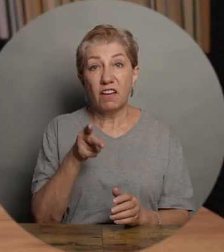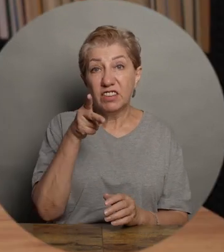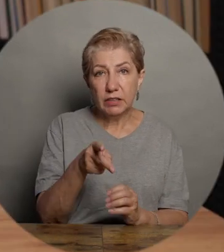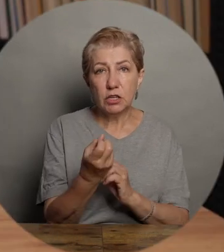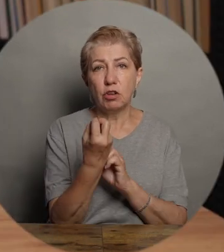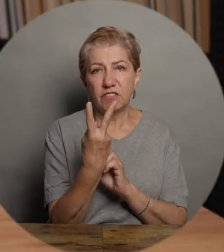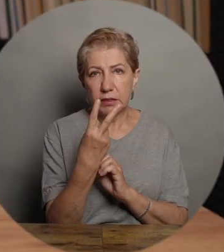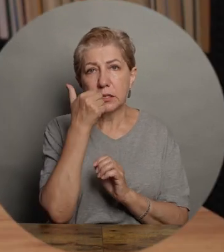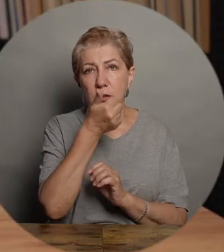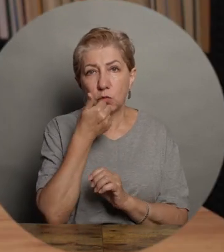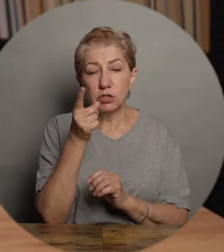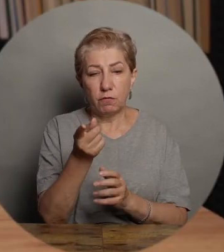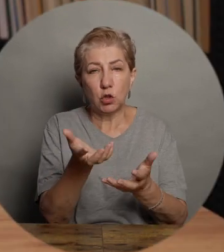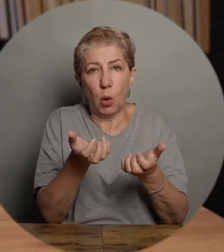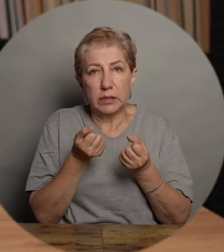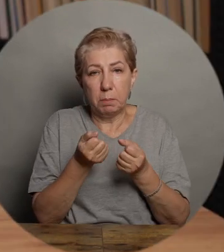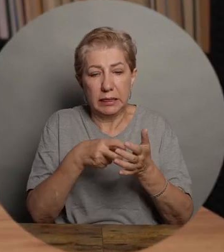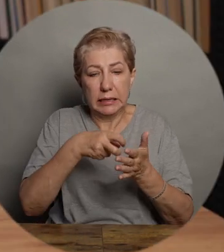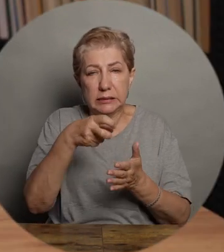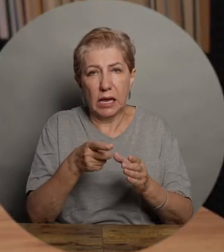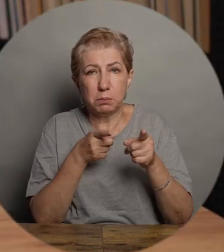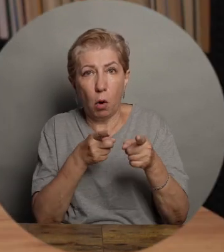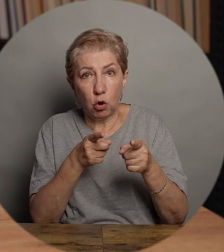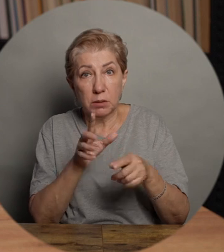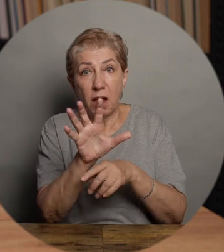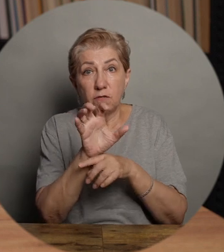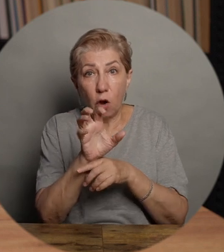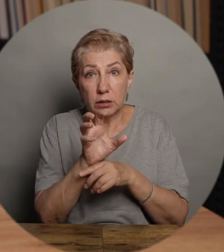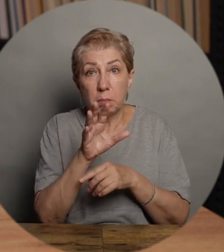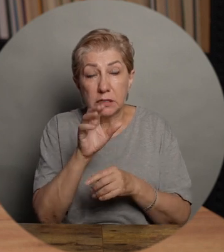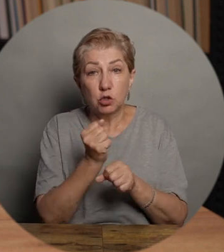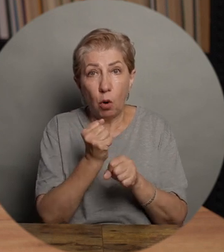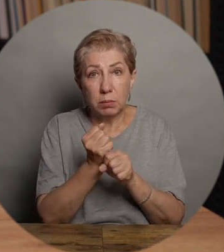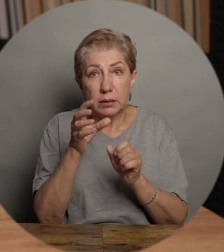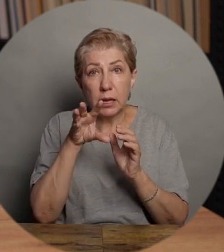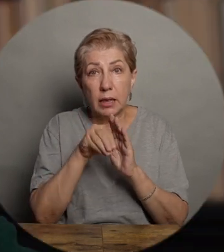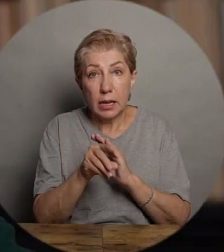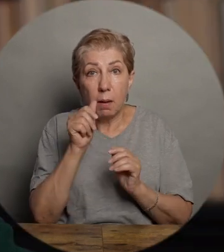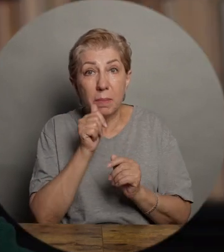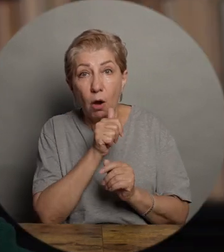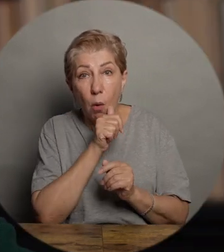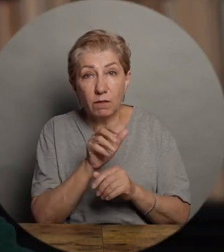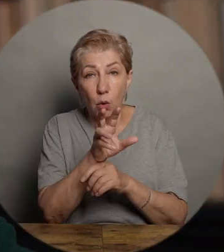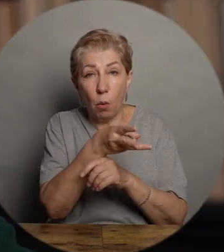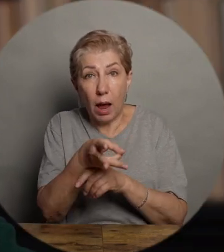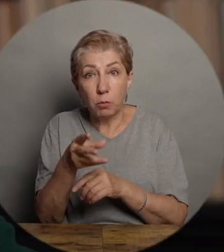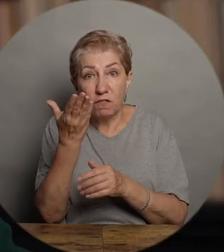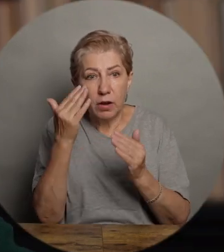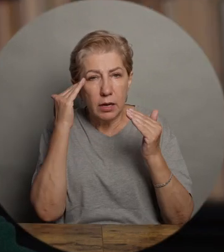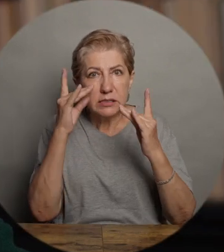2012 році вона отримує листа із погрозами та фотографіями зробленими на приховану камеру в її